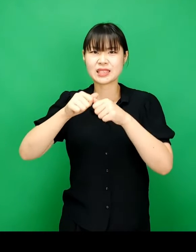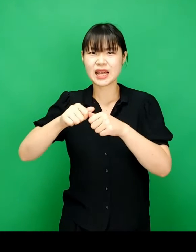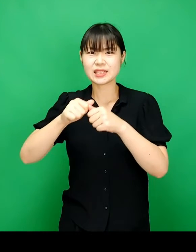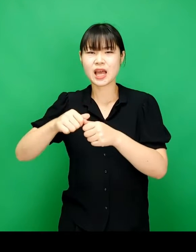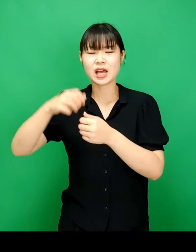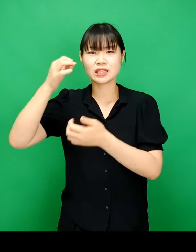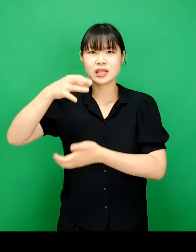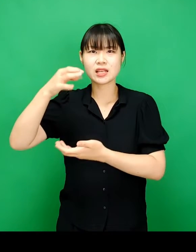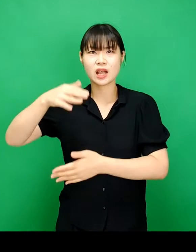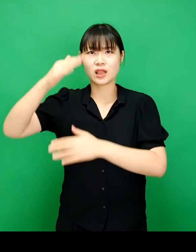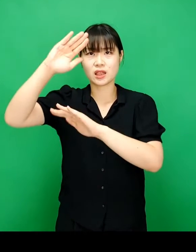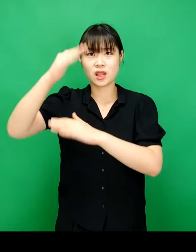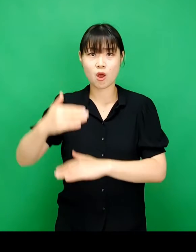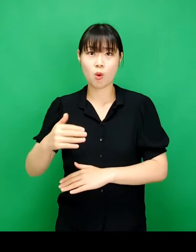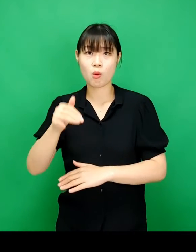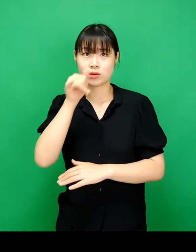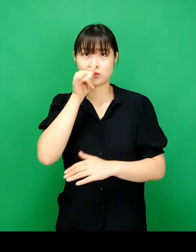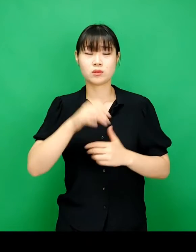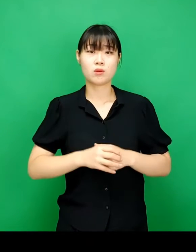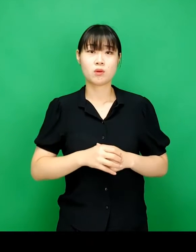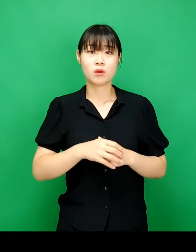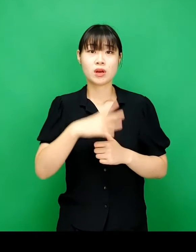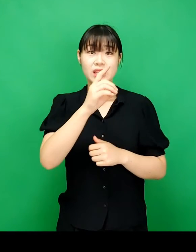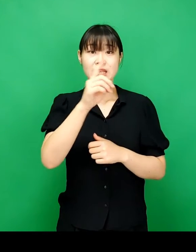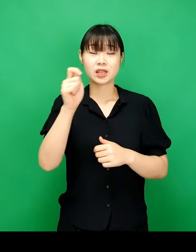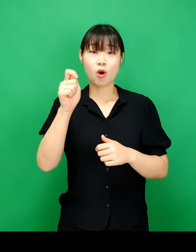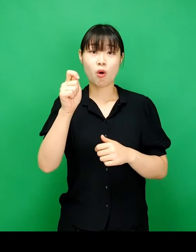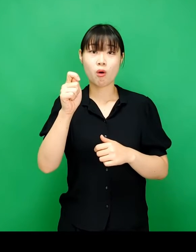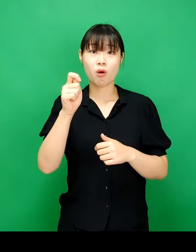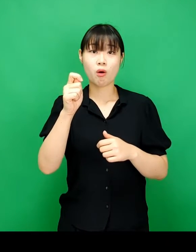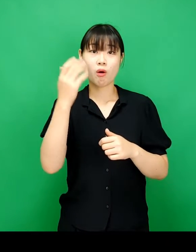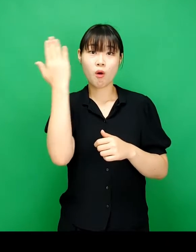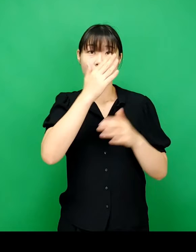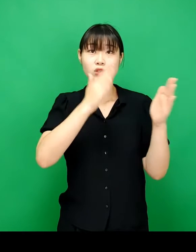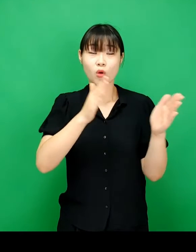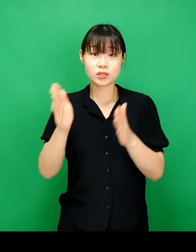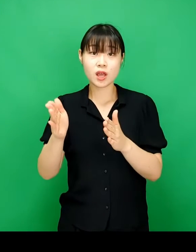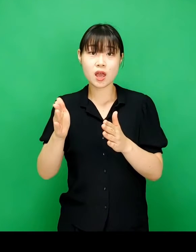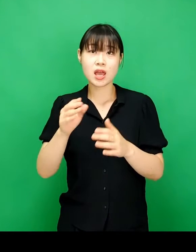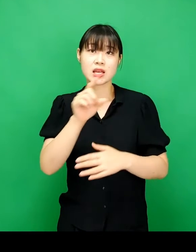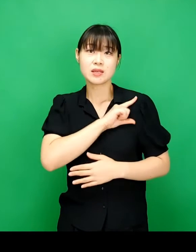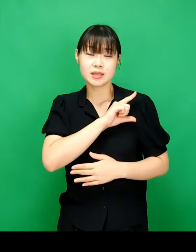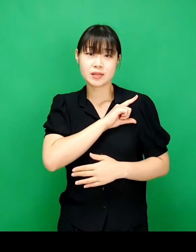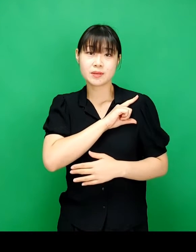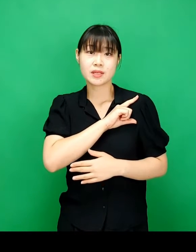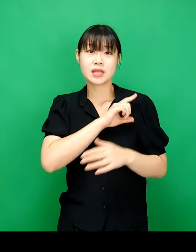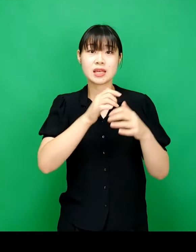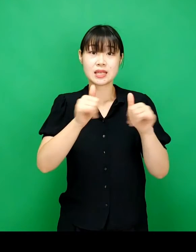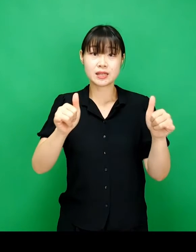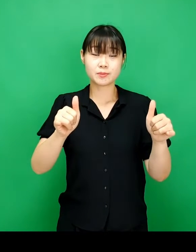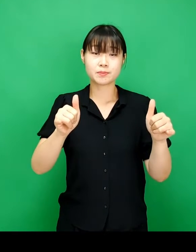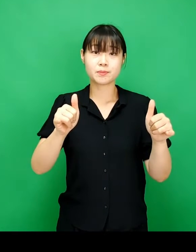또 다른 행에는 자세한 재산 내역이 들어갑니다. 데이터 정제 과정에서